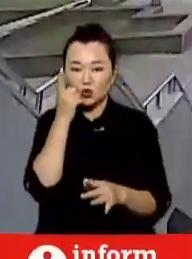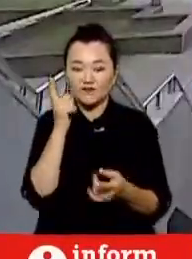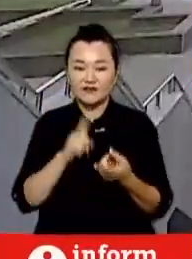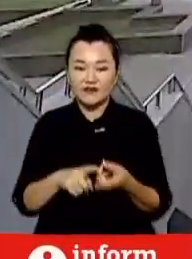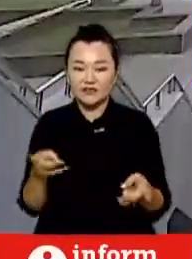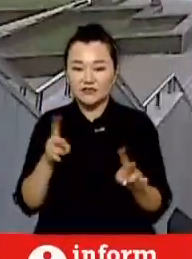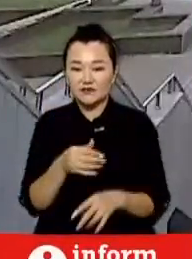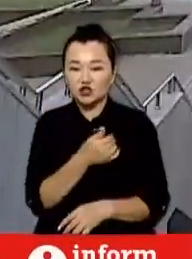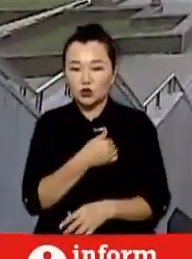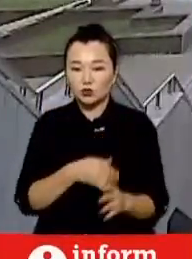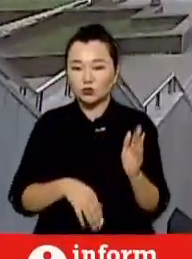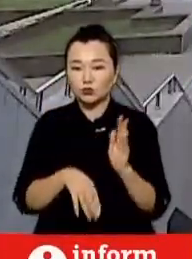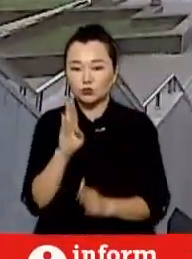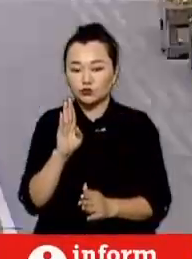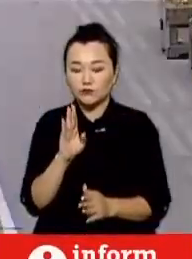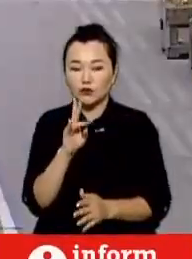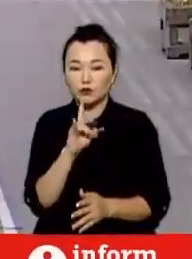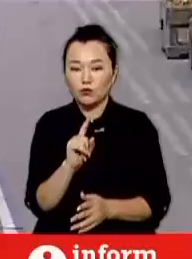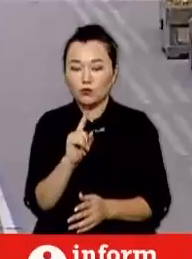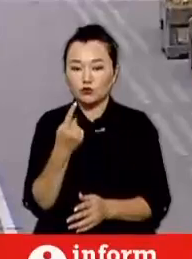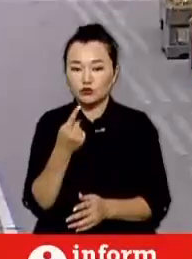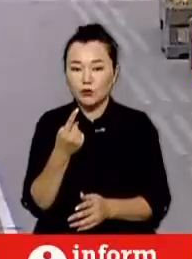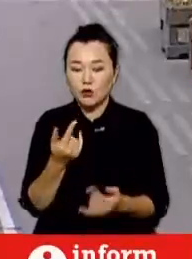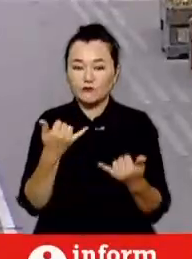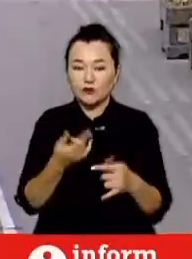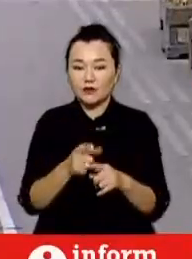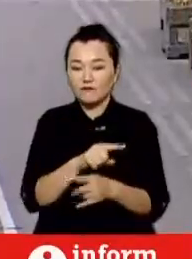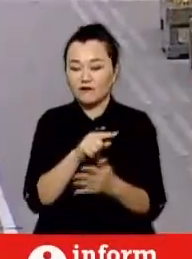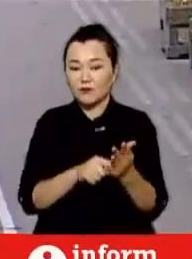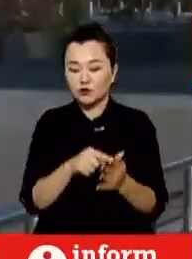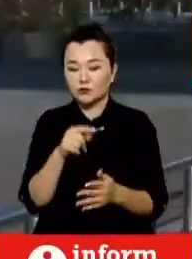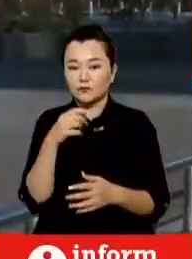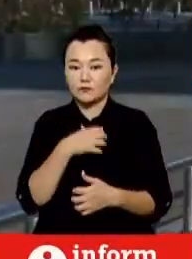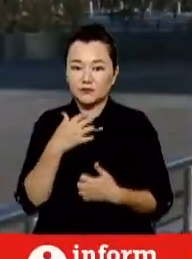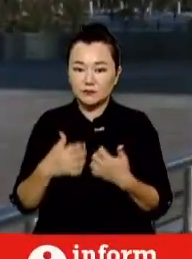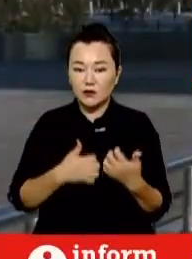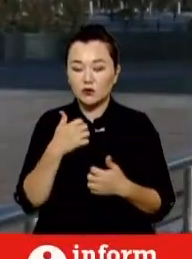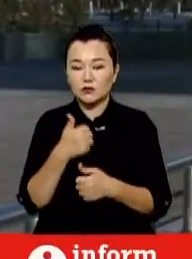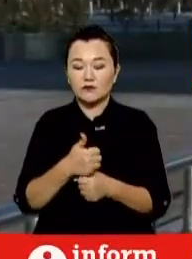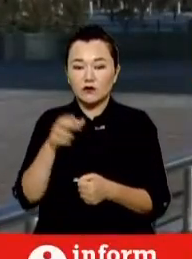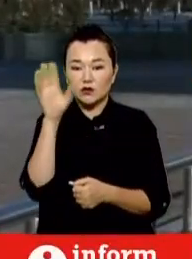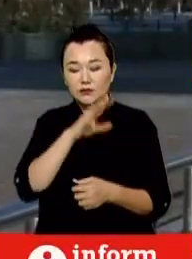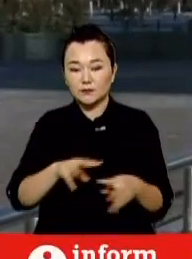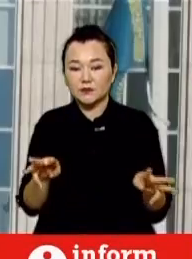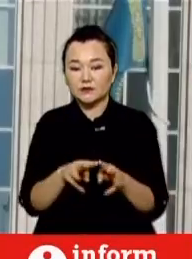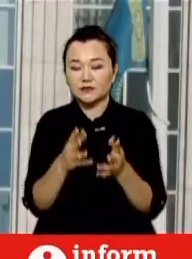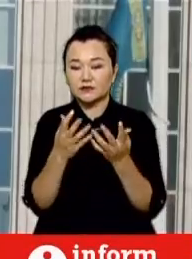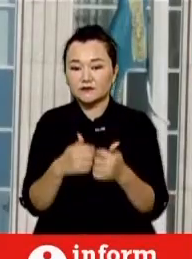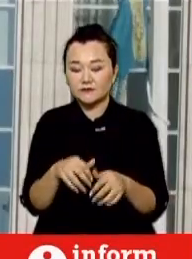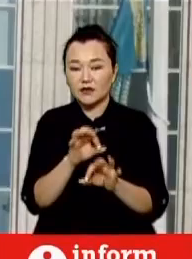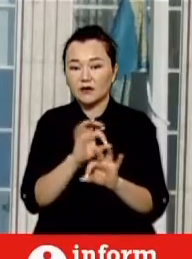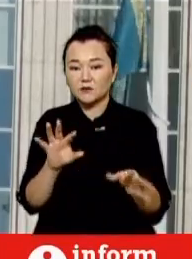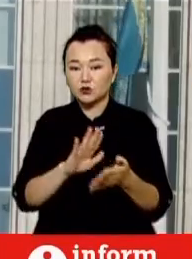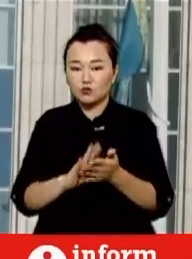связь оставляют желать лучшего. Но почему? Сегодня этим вопросом озадачены глава государства. В Министерстве цифровизации